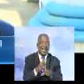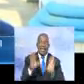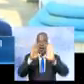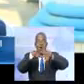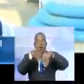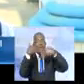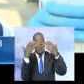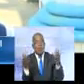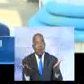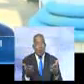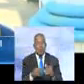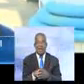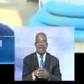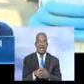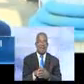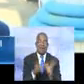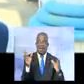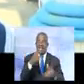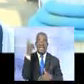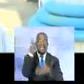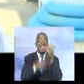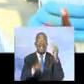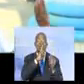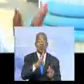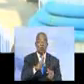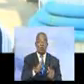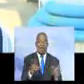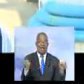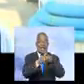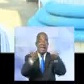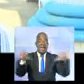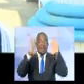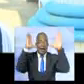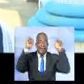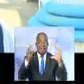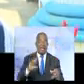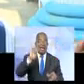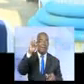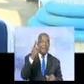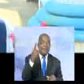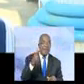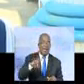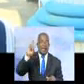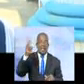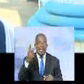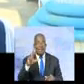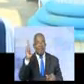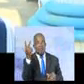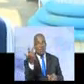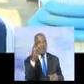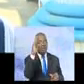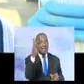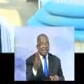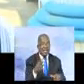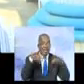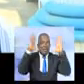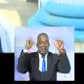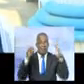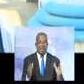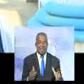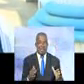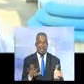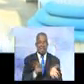ses différents présidents, de connaître. Donc c'est l'histoire, c'est orienter un peu les enfants et leur donner l'amour de leur pays. Donc Village du Rêve,